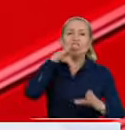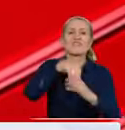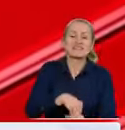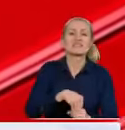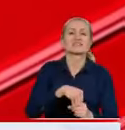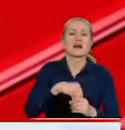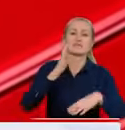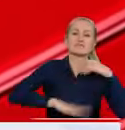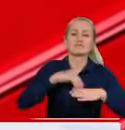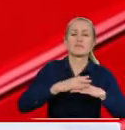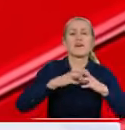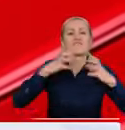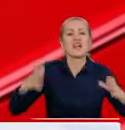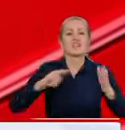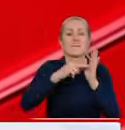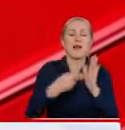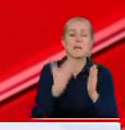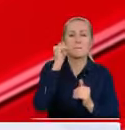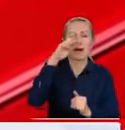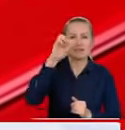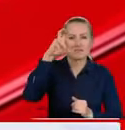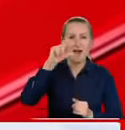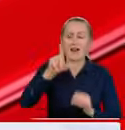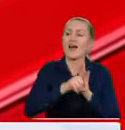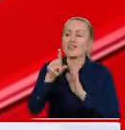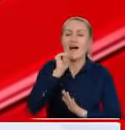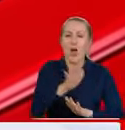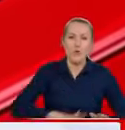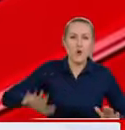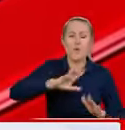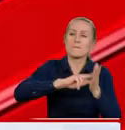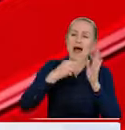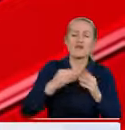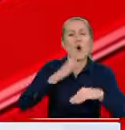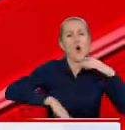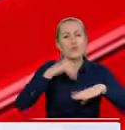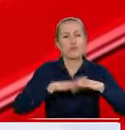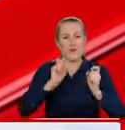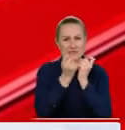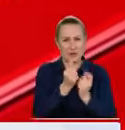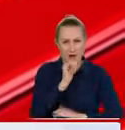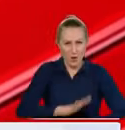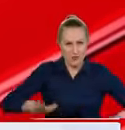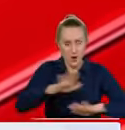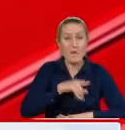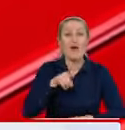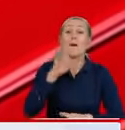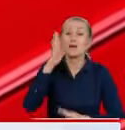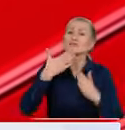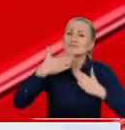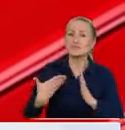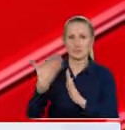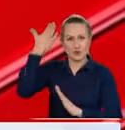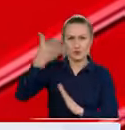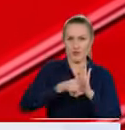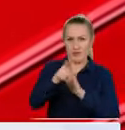ramach wielkiego planu Marszala dla Europy, wielkiego planu odbudowy Europy. I to będzie przyszłość dla